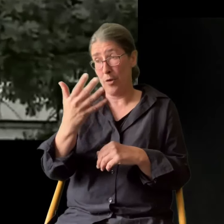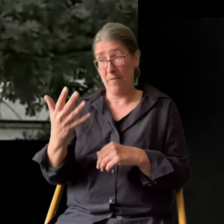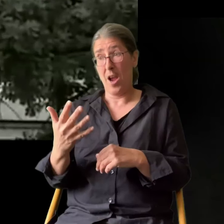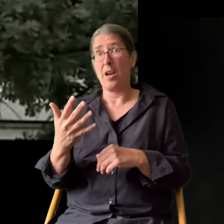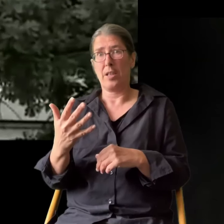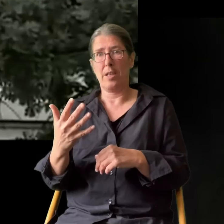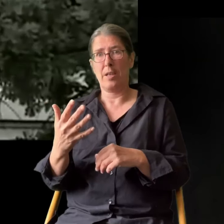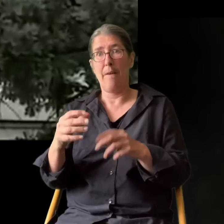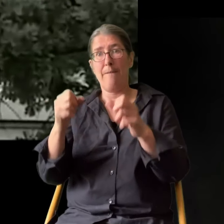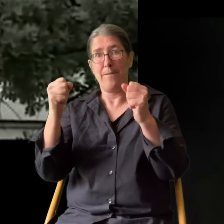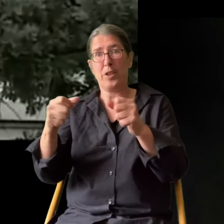Fünf Jahre Festungshaft in Landsberg.